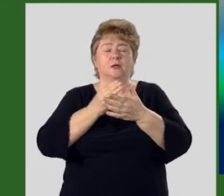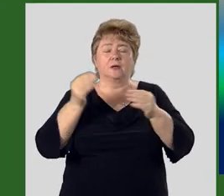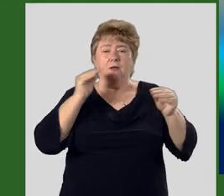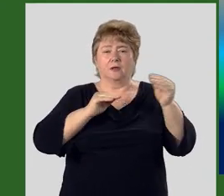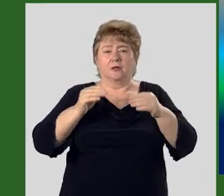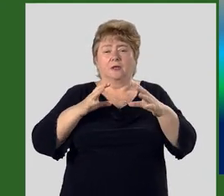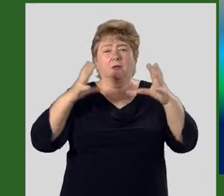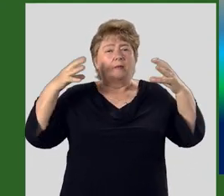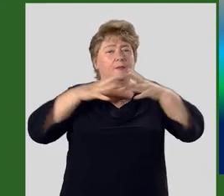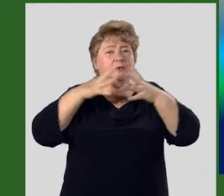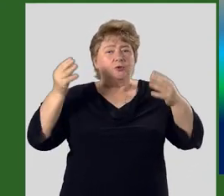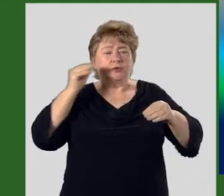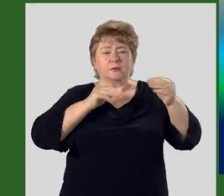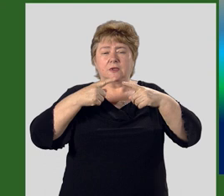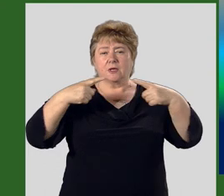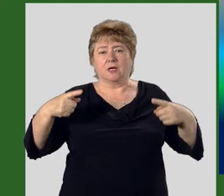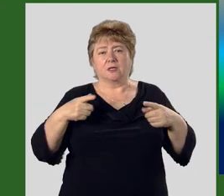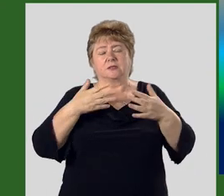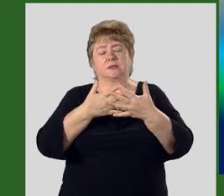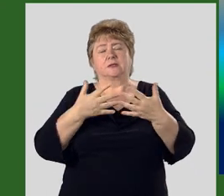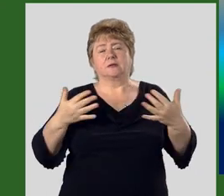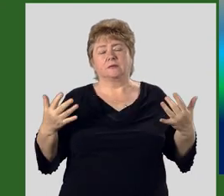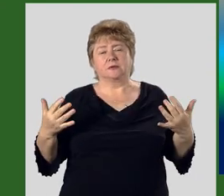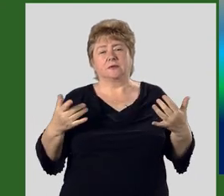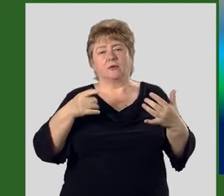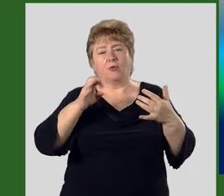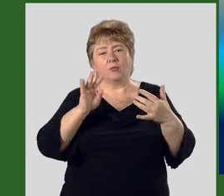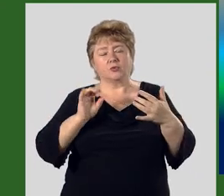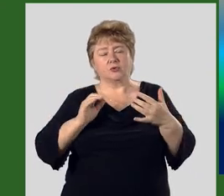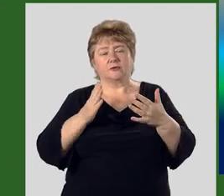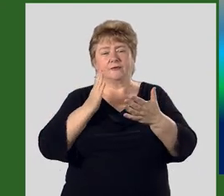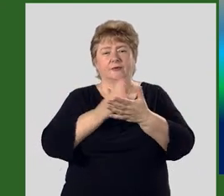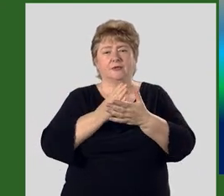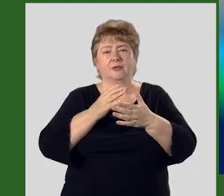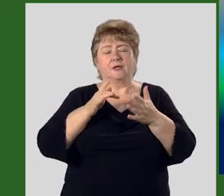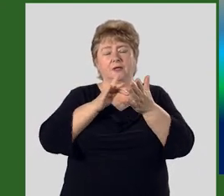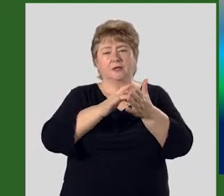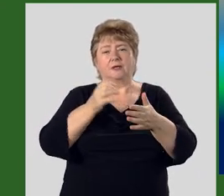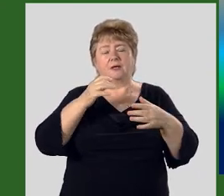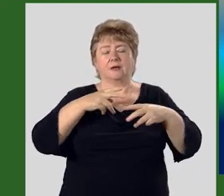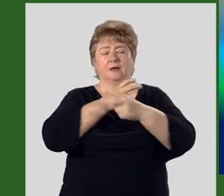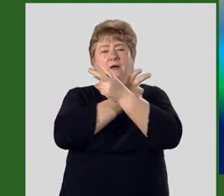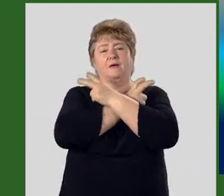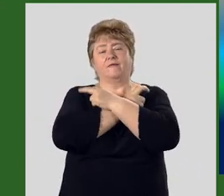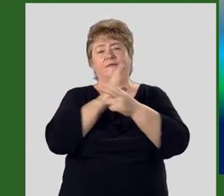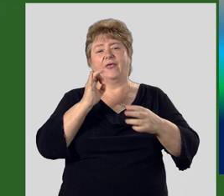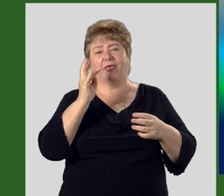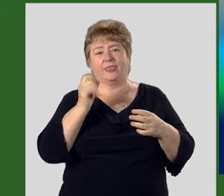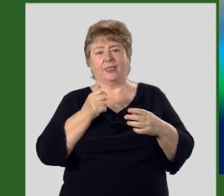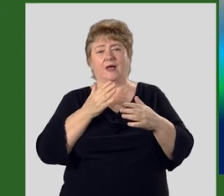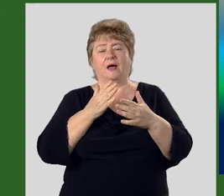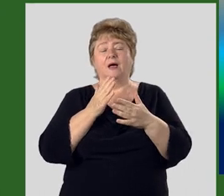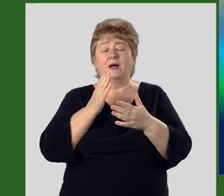самое большое собрание разнообразных экспонатов глобусов, находится в столице Австрии, в Вене,